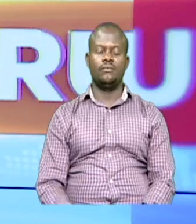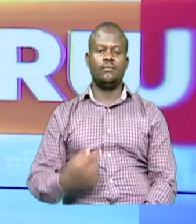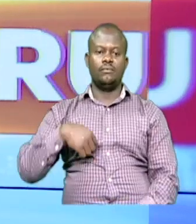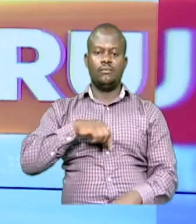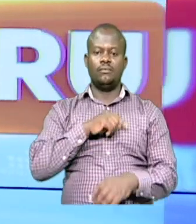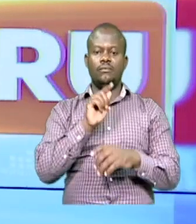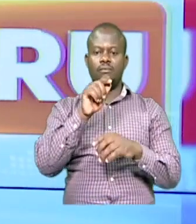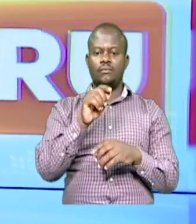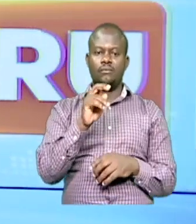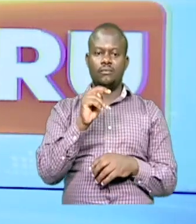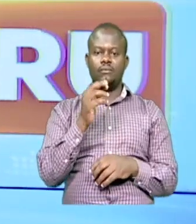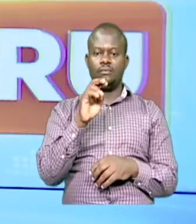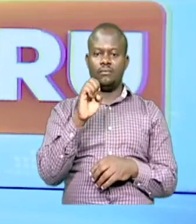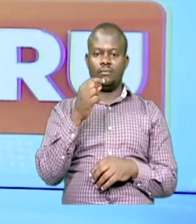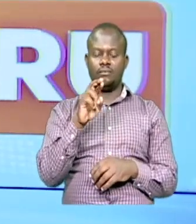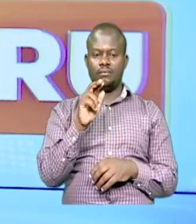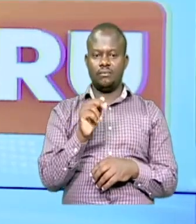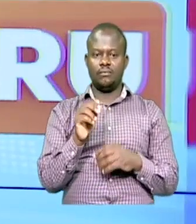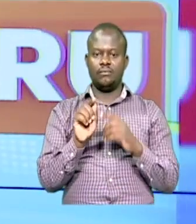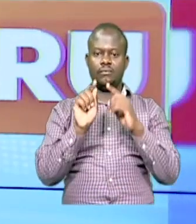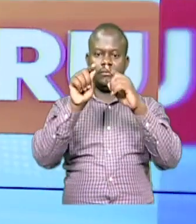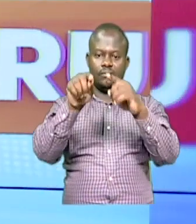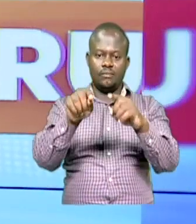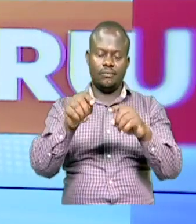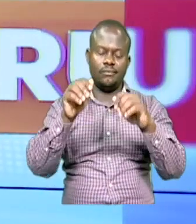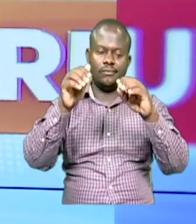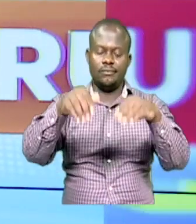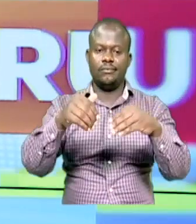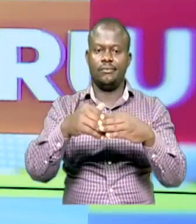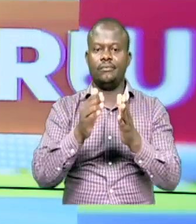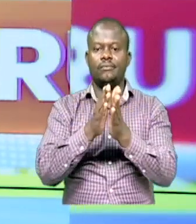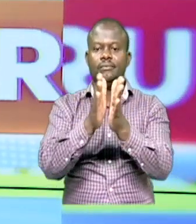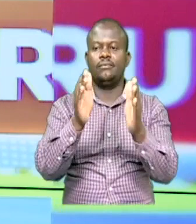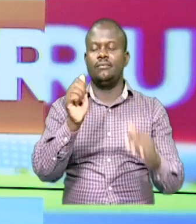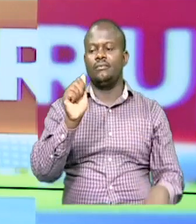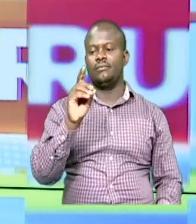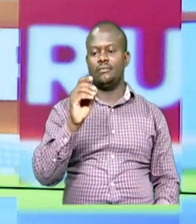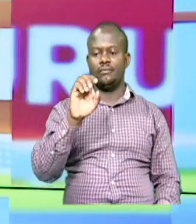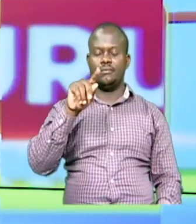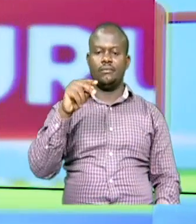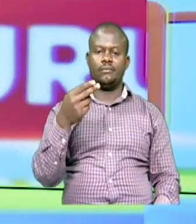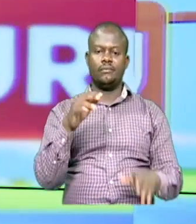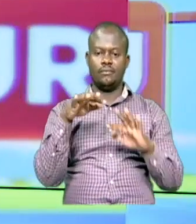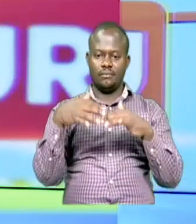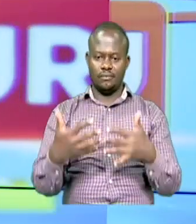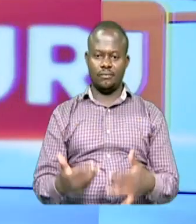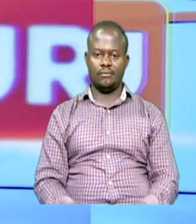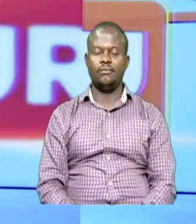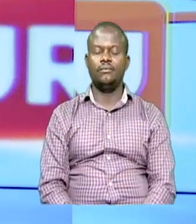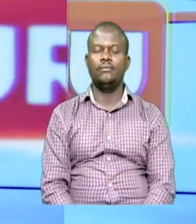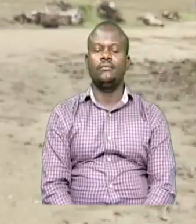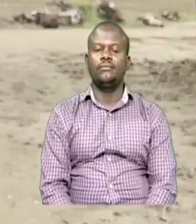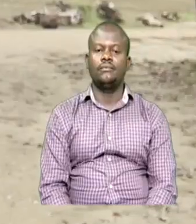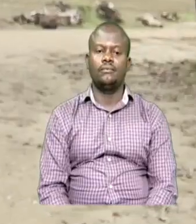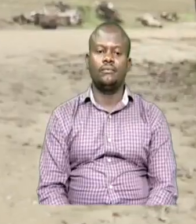mugenzi wacu Tuyisenga Adolphe nawe yagiyeyo, habaye umuganda rusange. Adolphe, muri Nyaruguru ho byari byifashe bite? Mu kagari